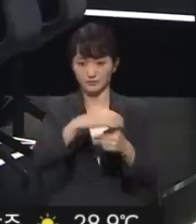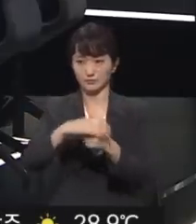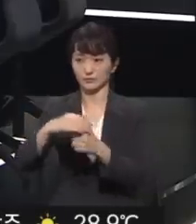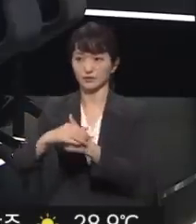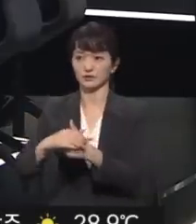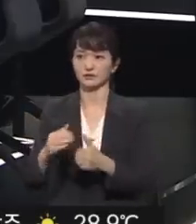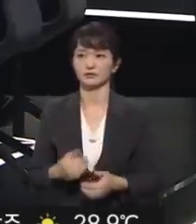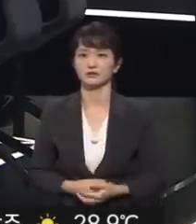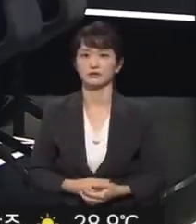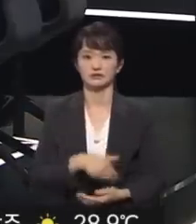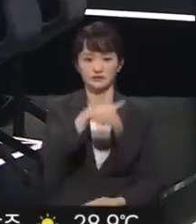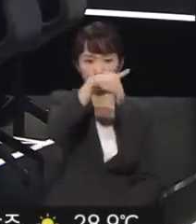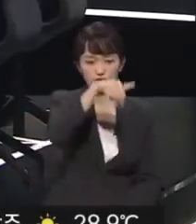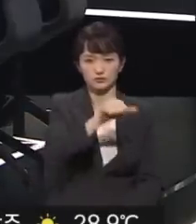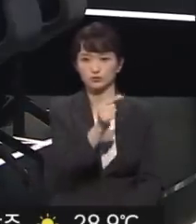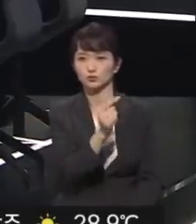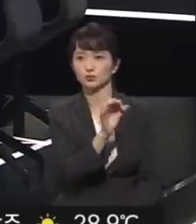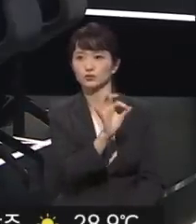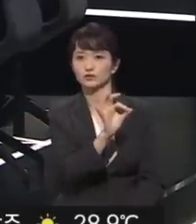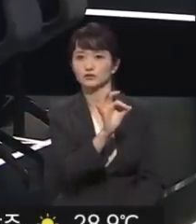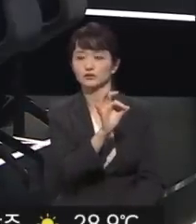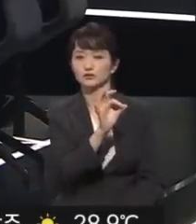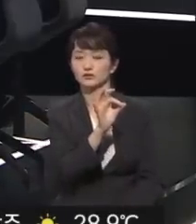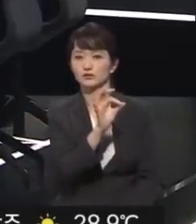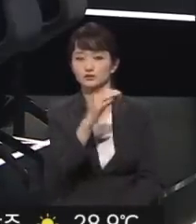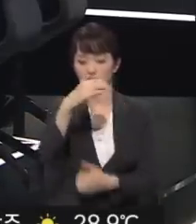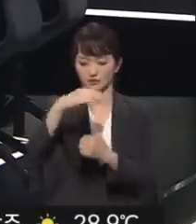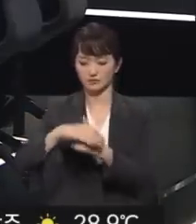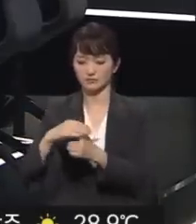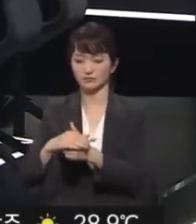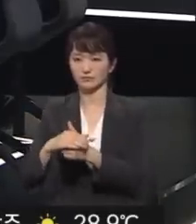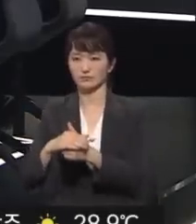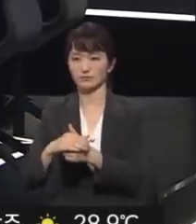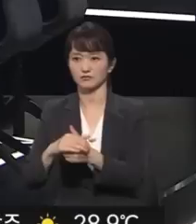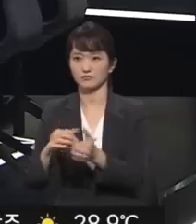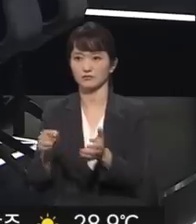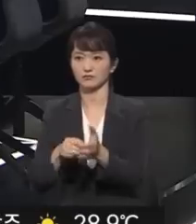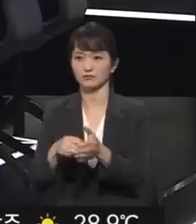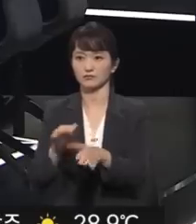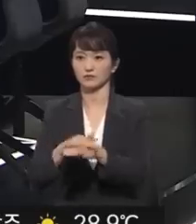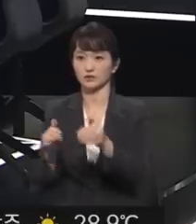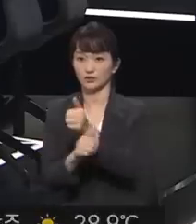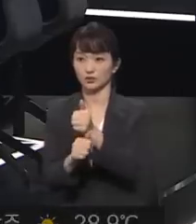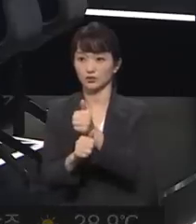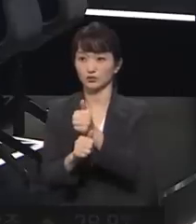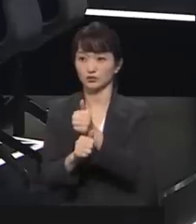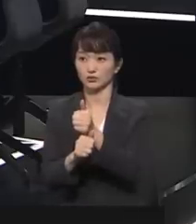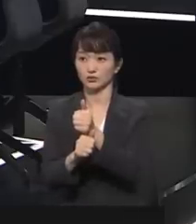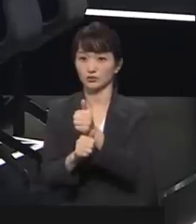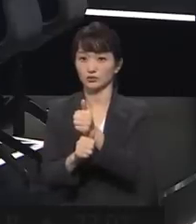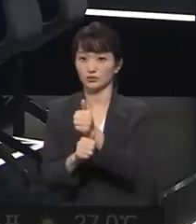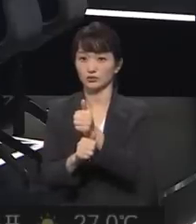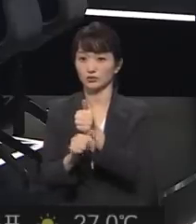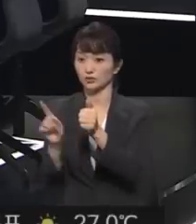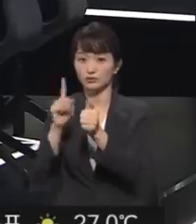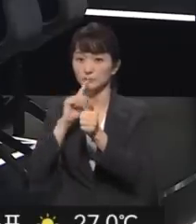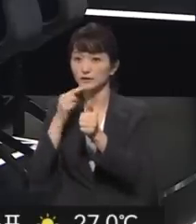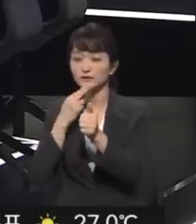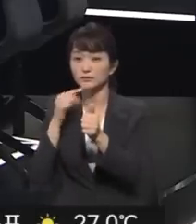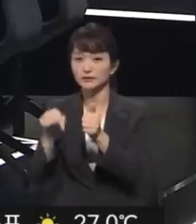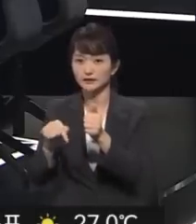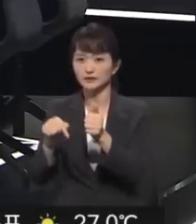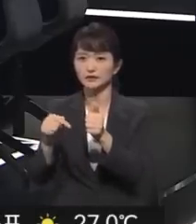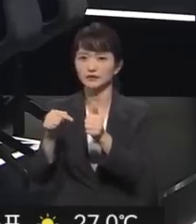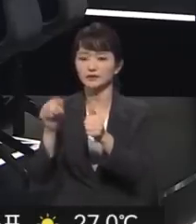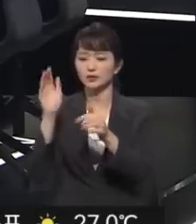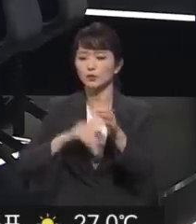아니죠 그 주홍빛 연장이 임명한 비대 위원들의 효력은 살아 있는 겁니까 아무 것도 아는 거예요 그러니까 방이라 넘겨 없었잖아 거미손 안에서 얘기할